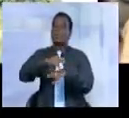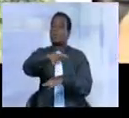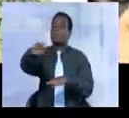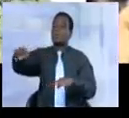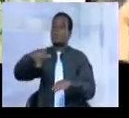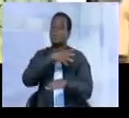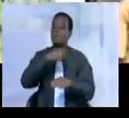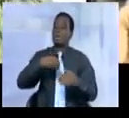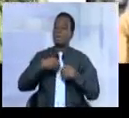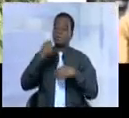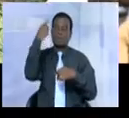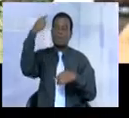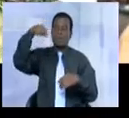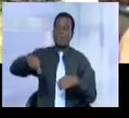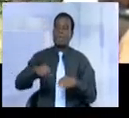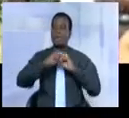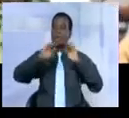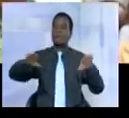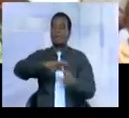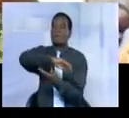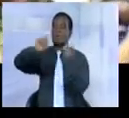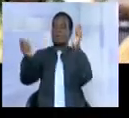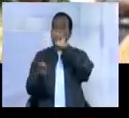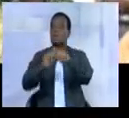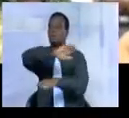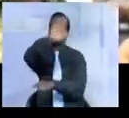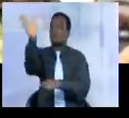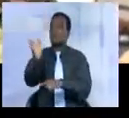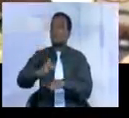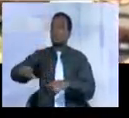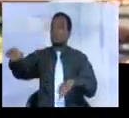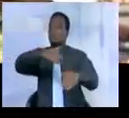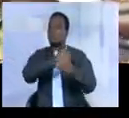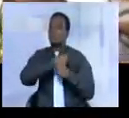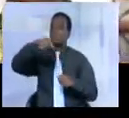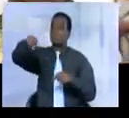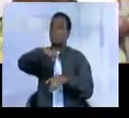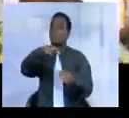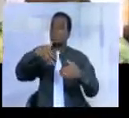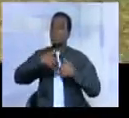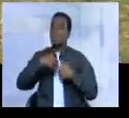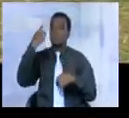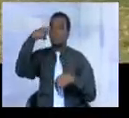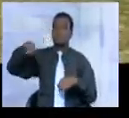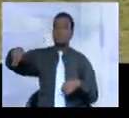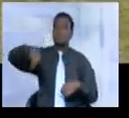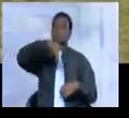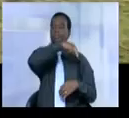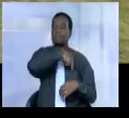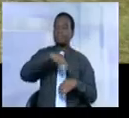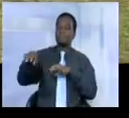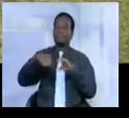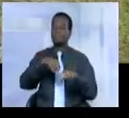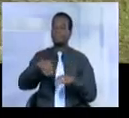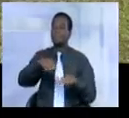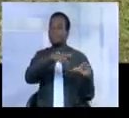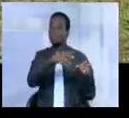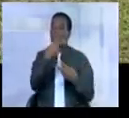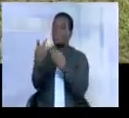et avons compris que rien ne remplacera jamais l'amour que vous avez pour nous. En effectuant ce